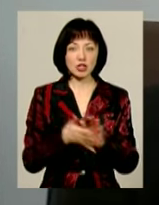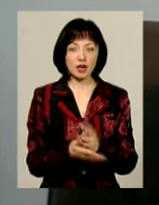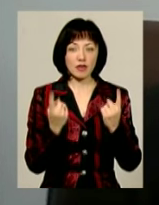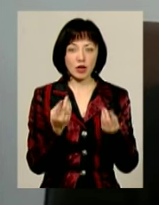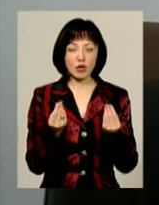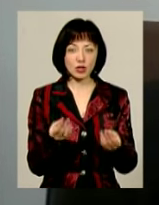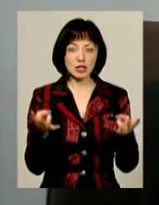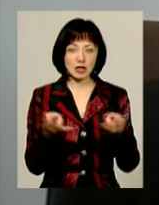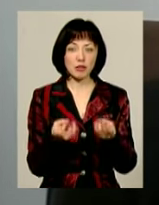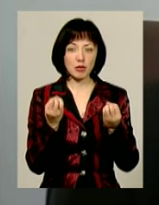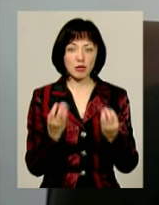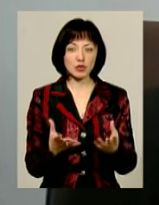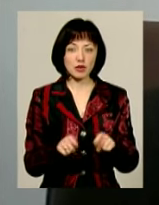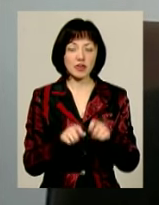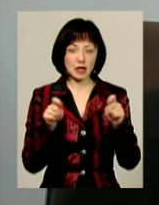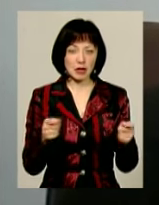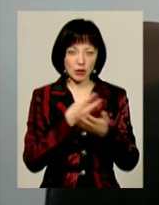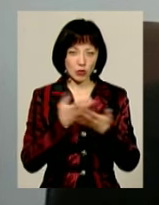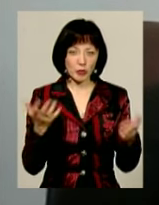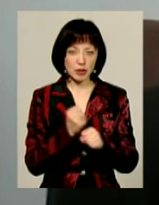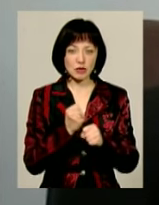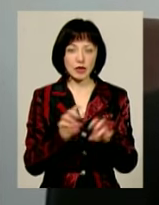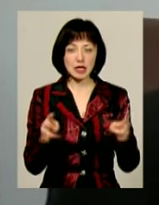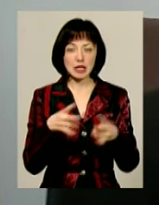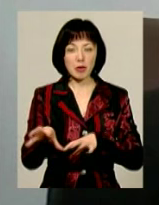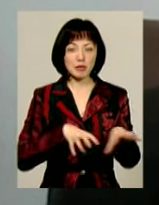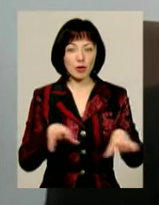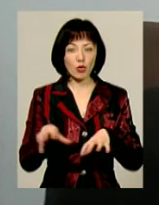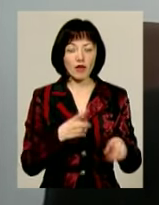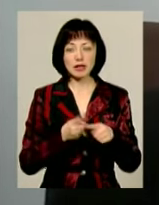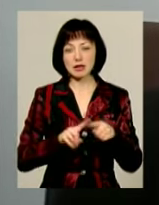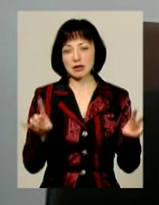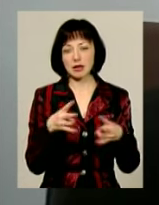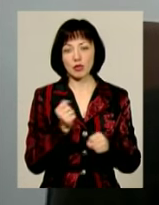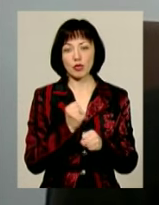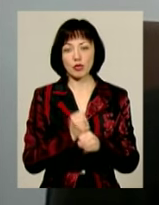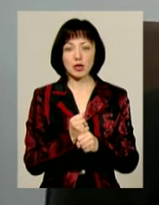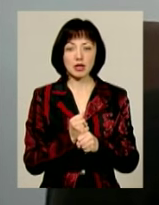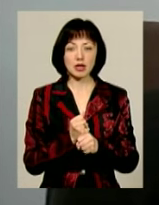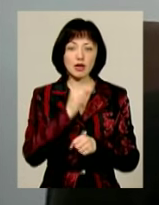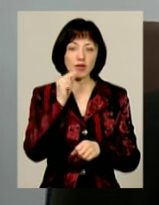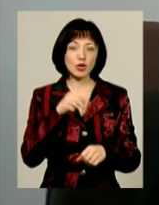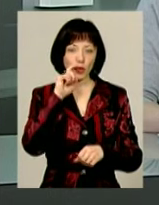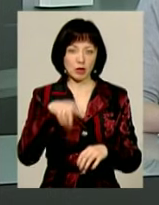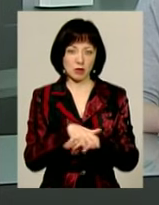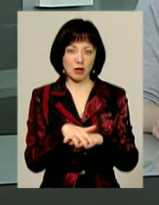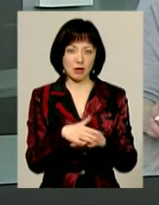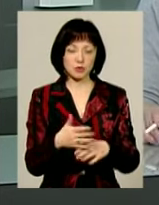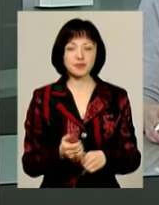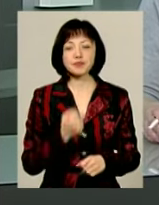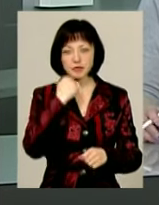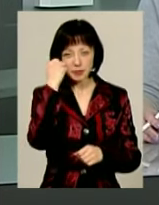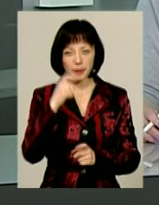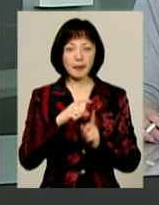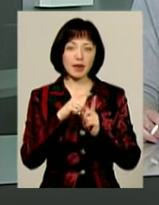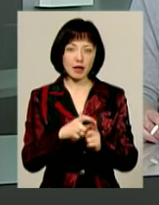треба просто відкрито працювати, не треба спекулювати і не треба робити крайнім українським народом. Я дякую вам за